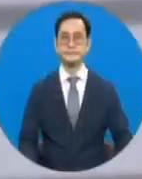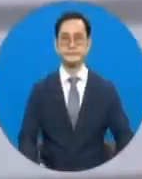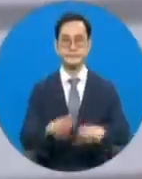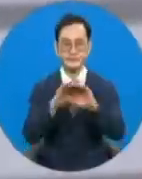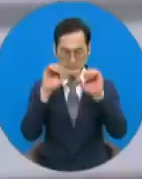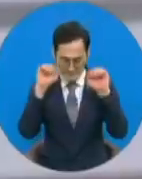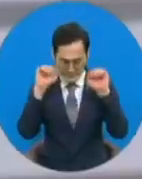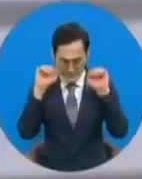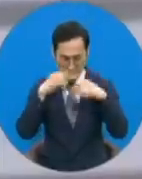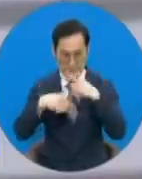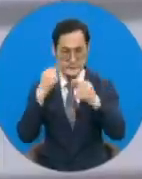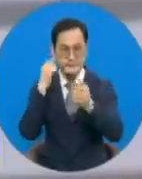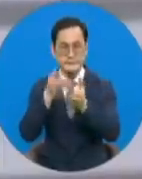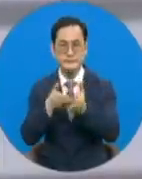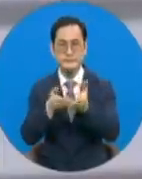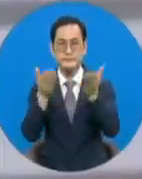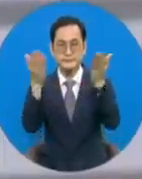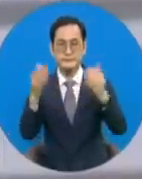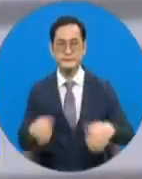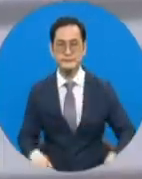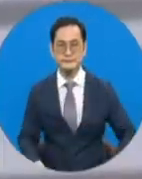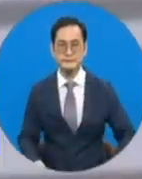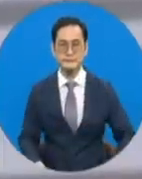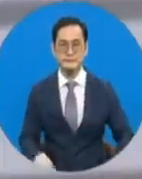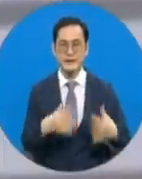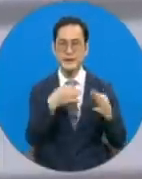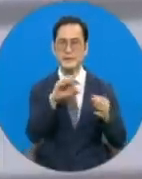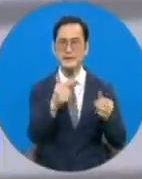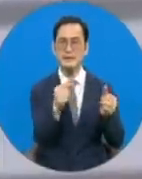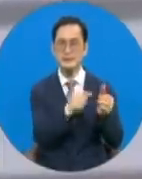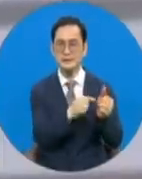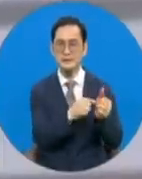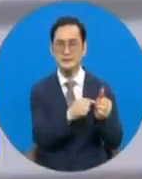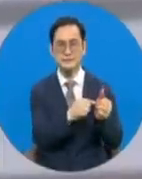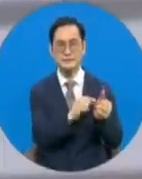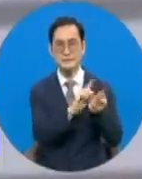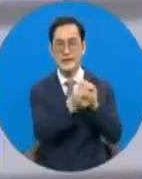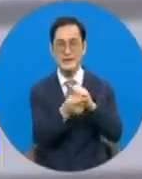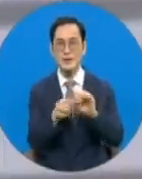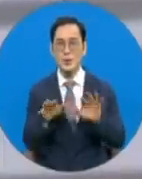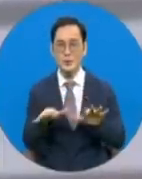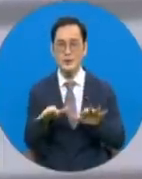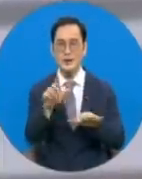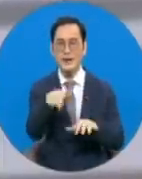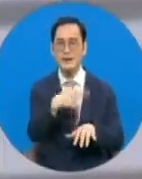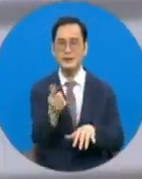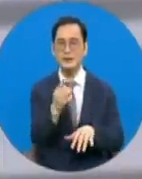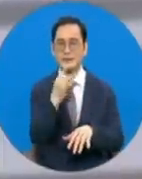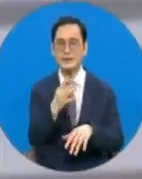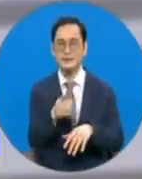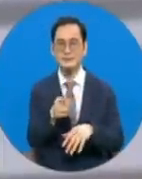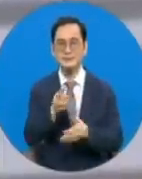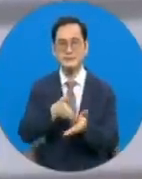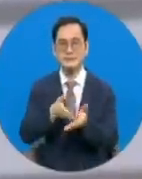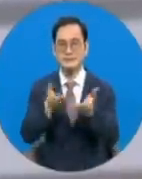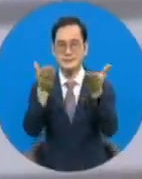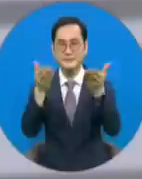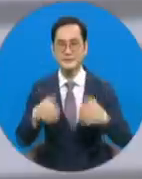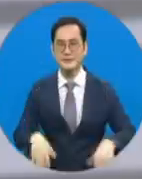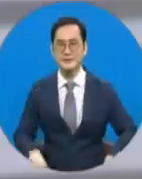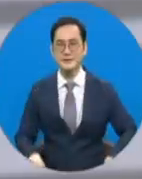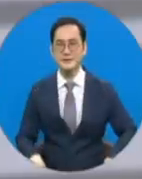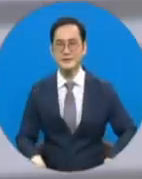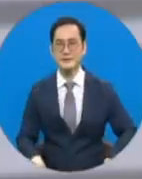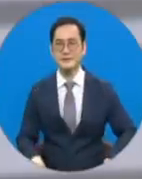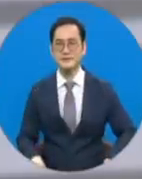여러분 안녕하십니까? 돌직구쇼입니다. 김진 앵커를 대신해서 오늘 하루 구원투수로 등판한 김인수입니다. 지금 이곳 서울 광화문은